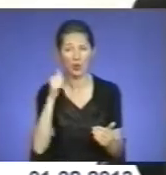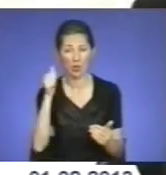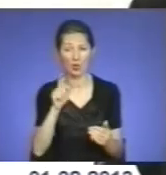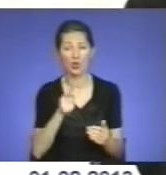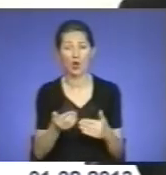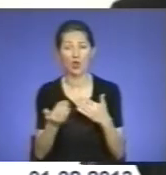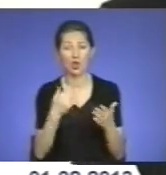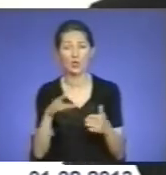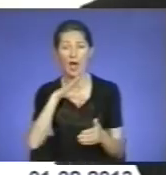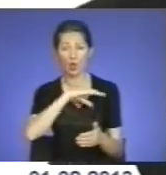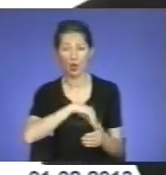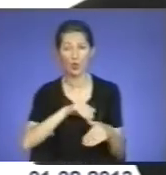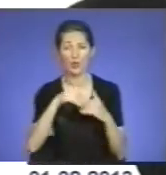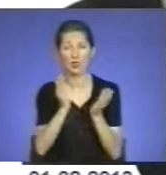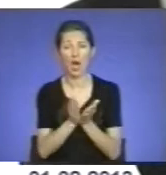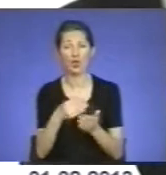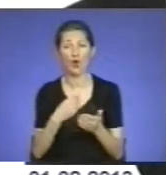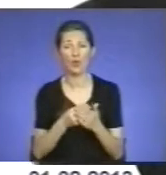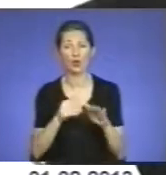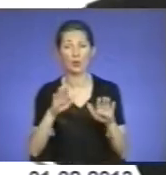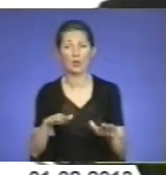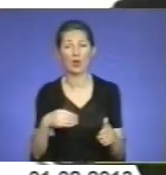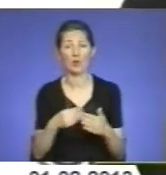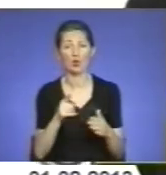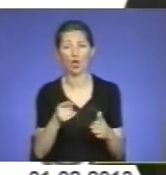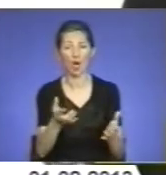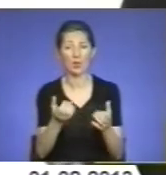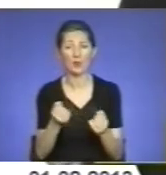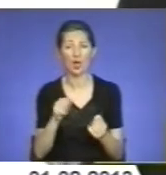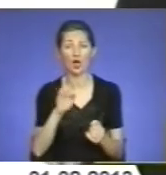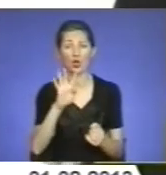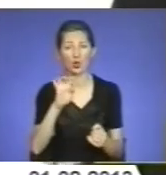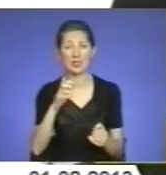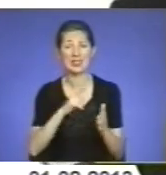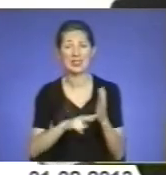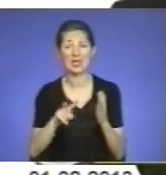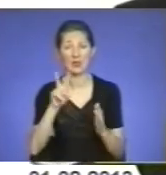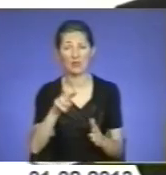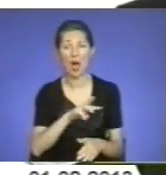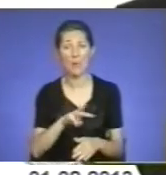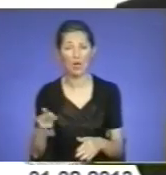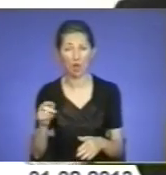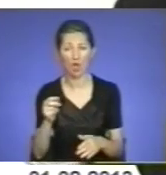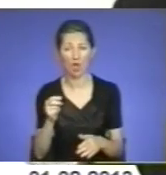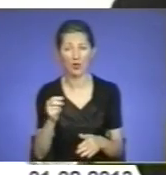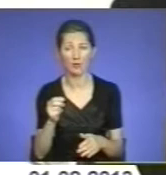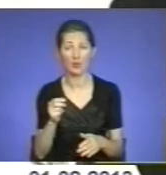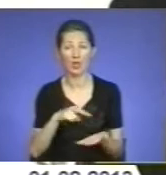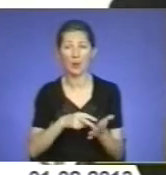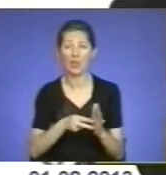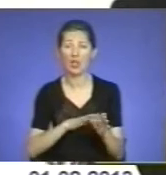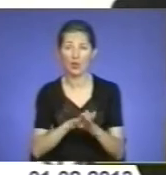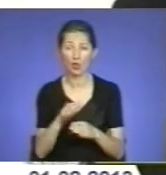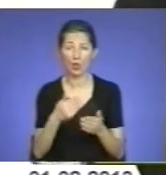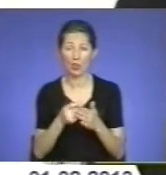доходів загального фонду місцевих бюджетів, то їх надійшло 472 мільйони гривень. План виконано майже